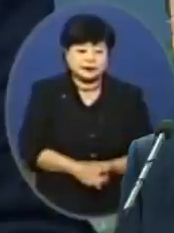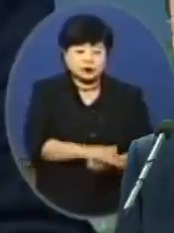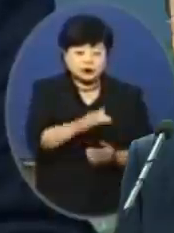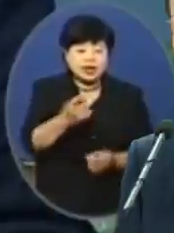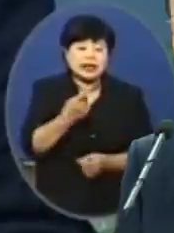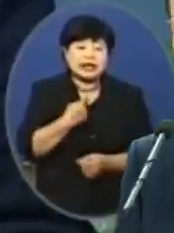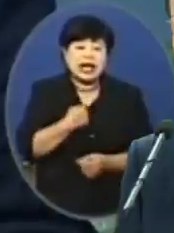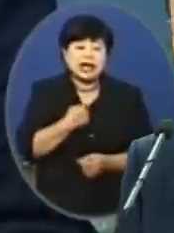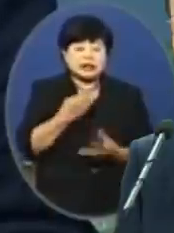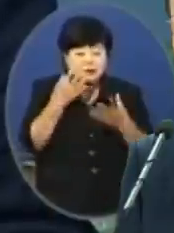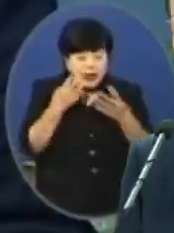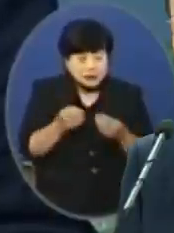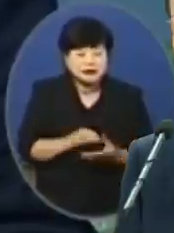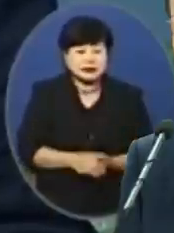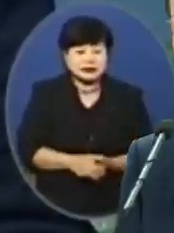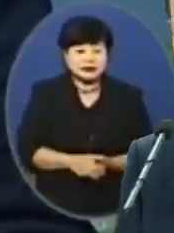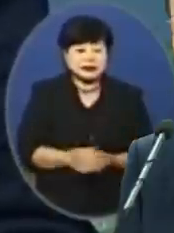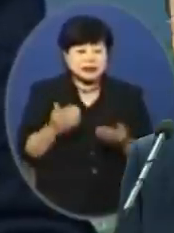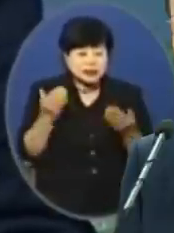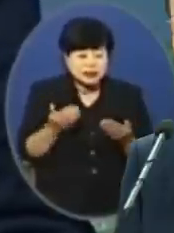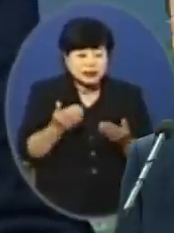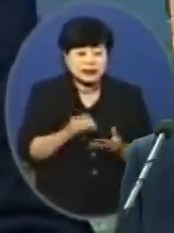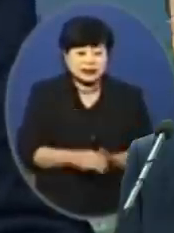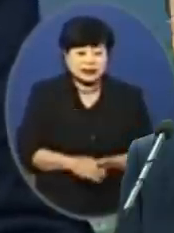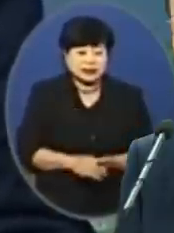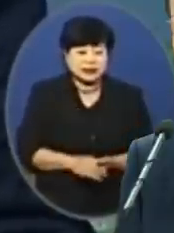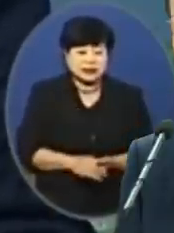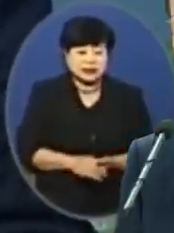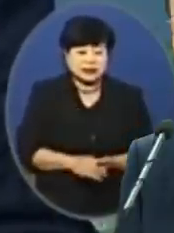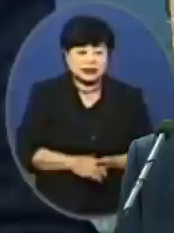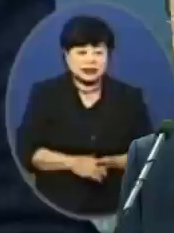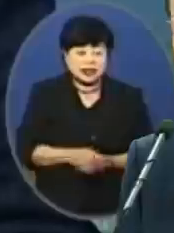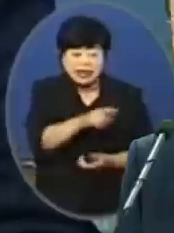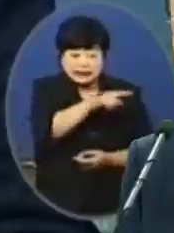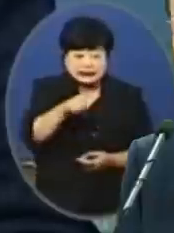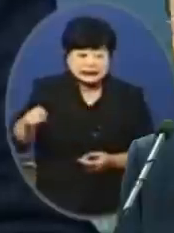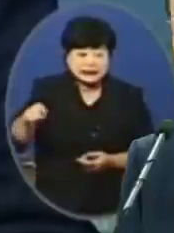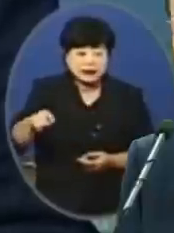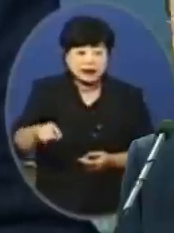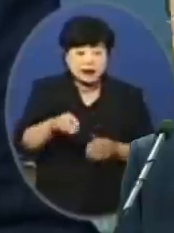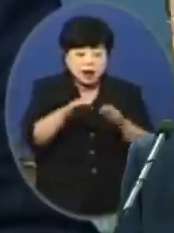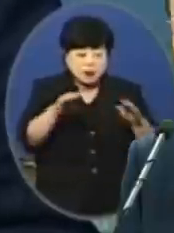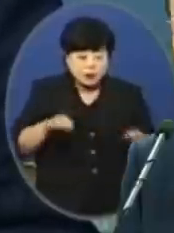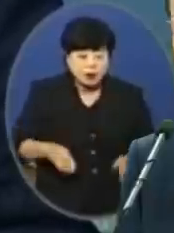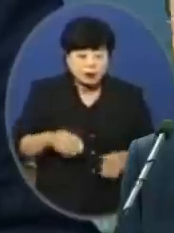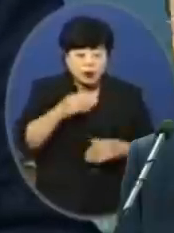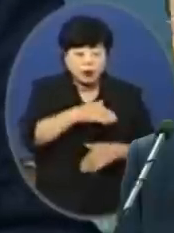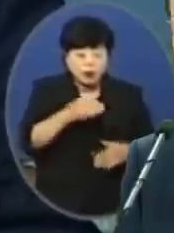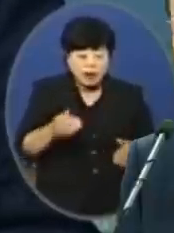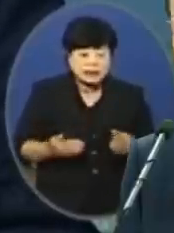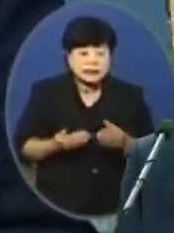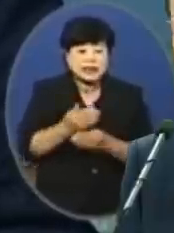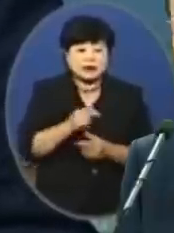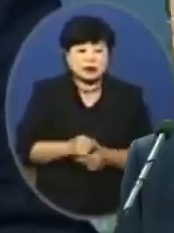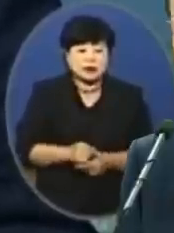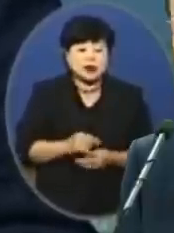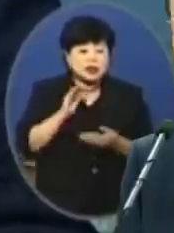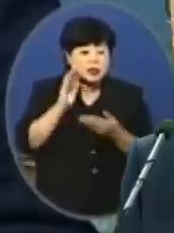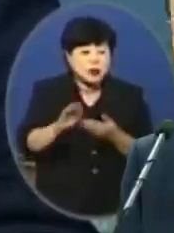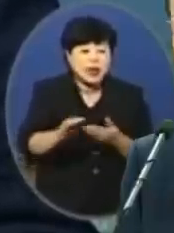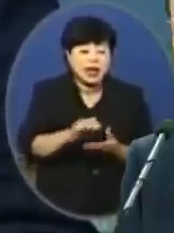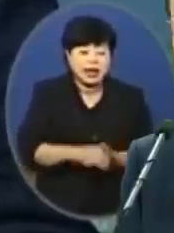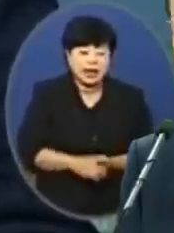우리가 당하는 수많은 것들이 직선이나 평면이나 입체 공간에서 일어나는 것이고 그 이외에